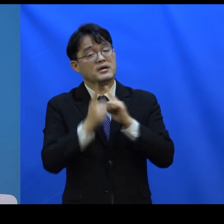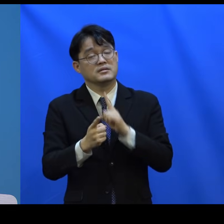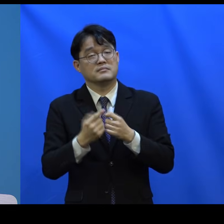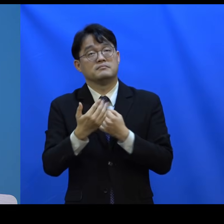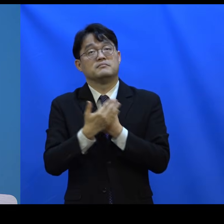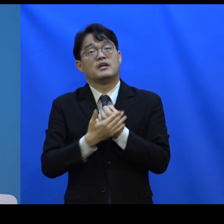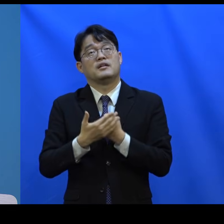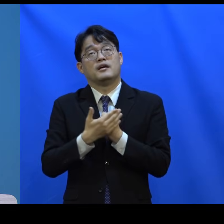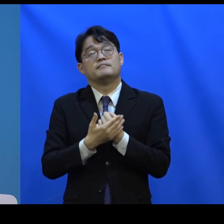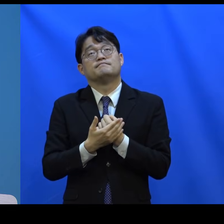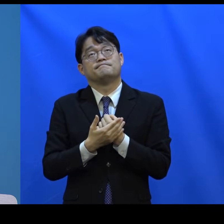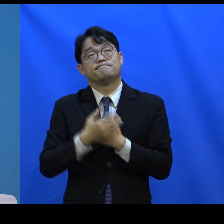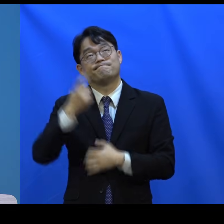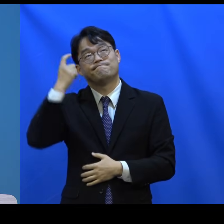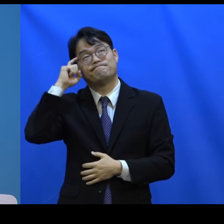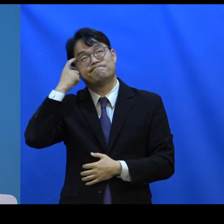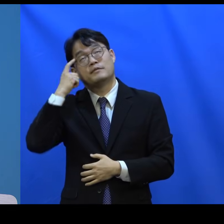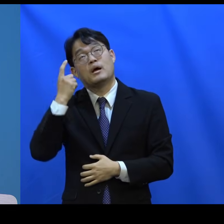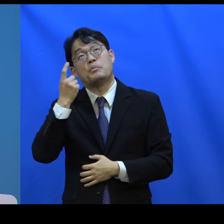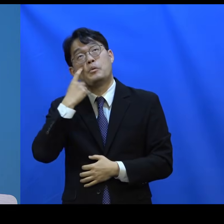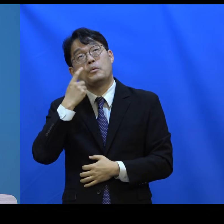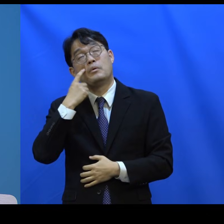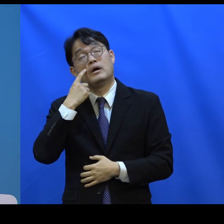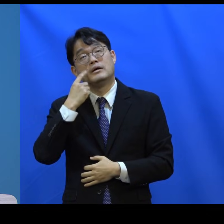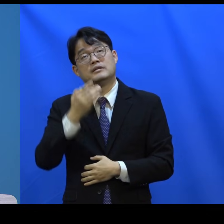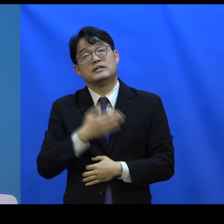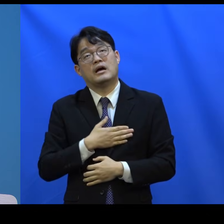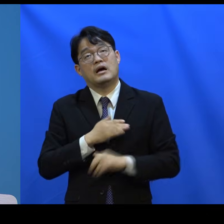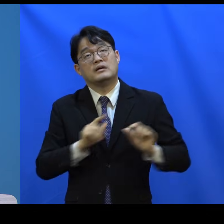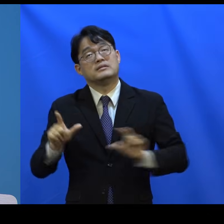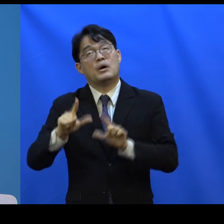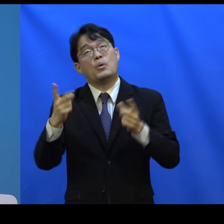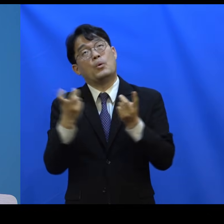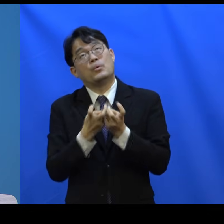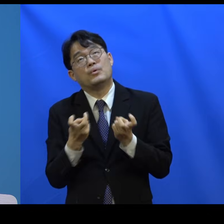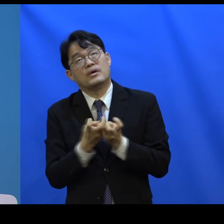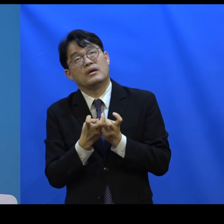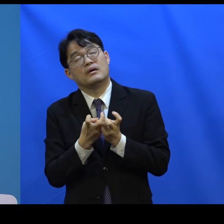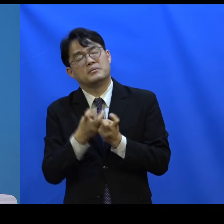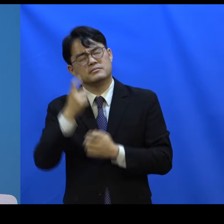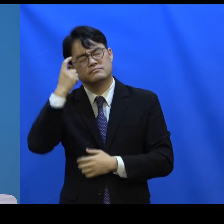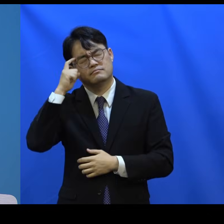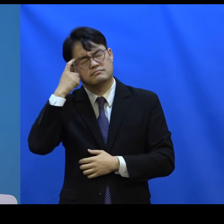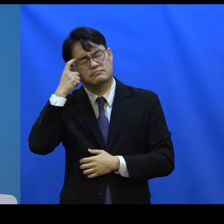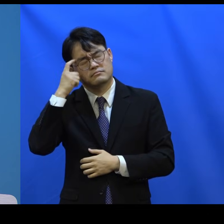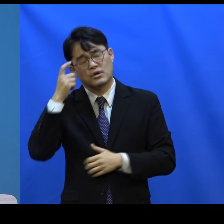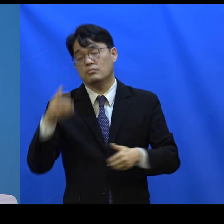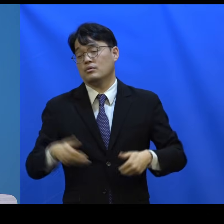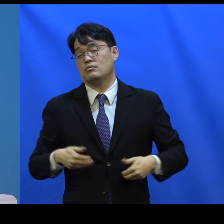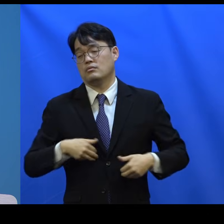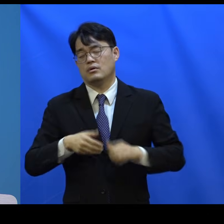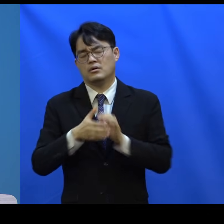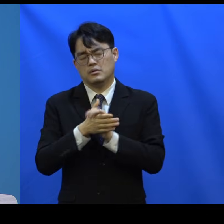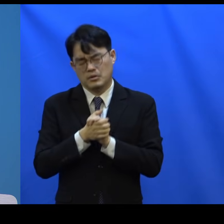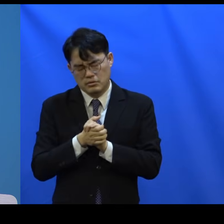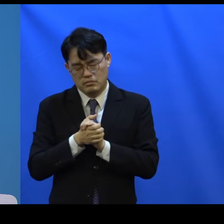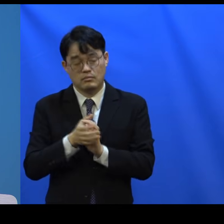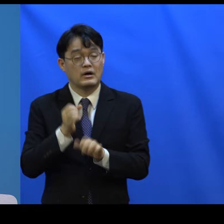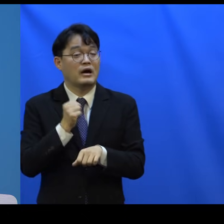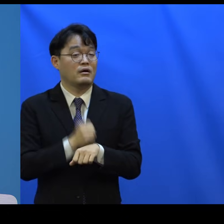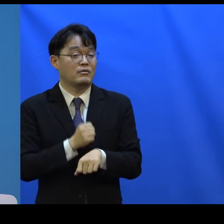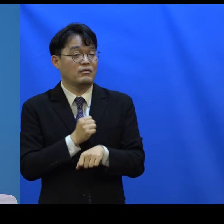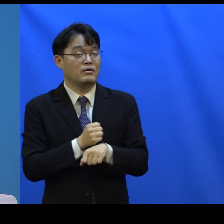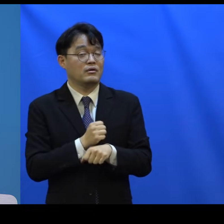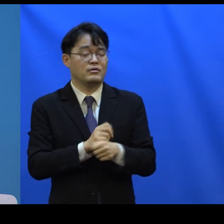새기고 하나님 주신 은혜도 좀 그 안에 머물러 있는 거예요. 머물러. 그죠? 그래서 기도도 좀 하고 우리 교회는 또